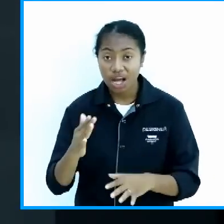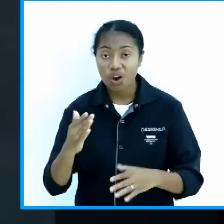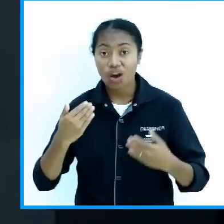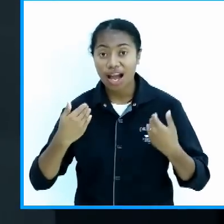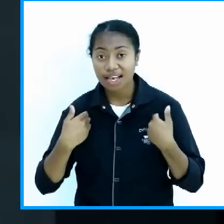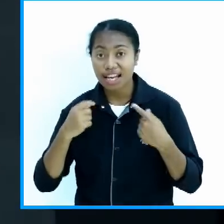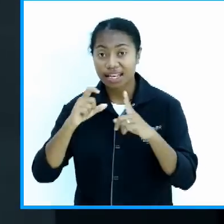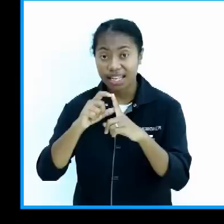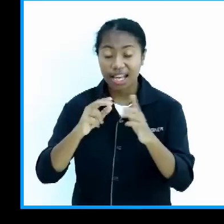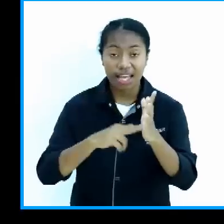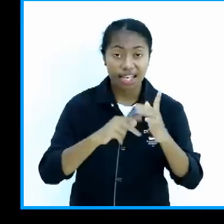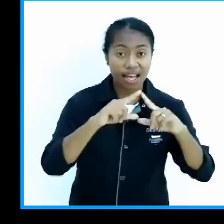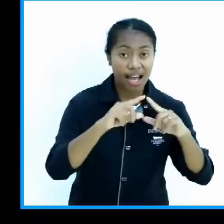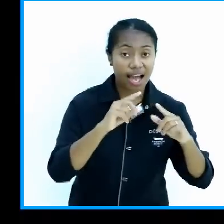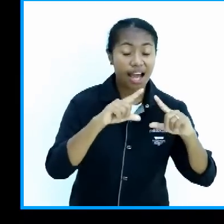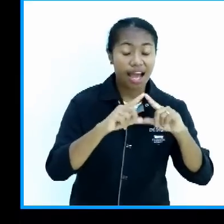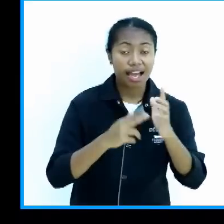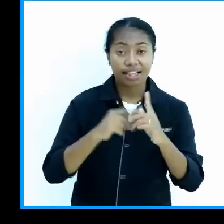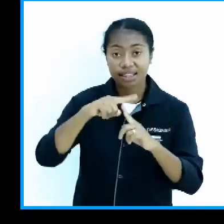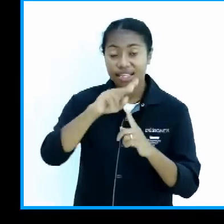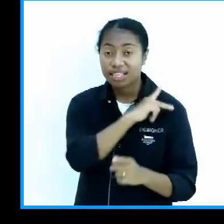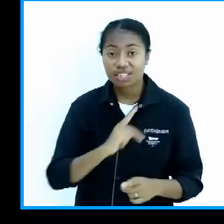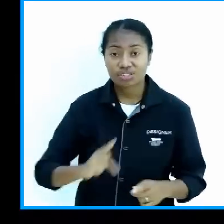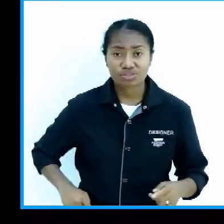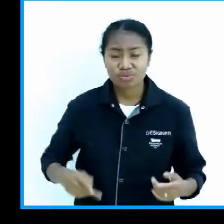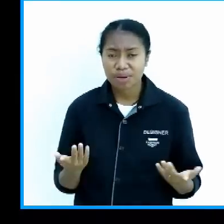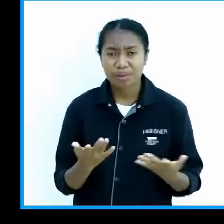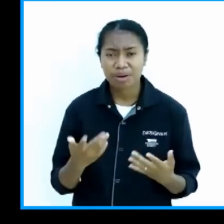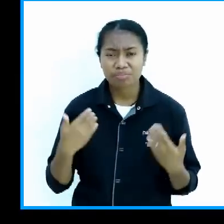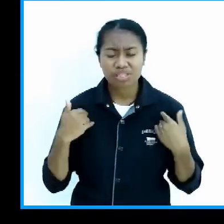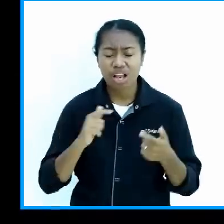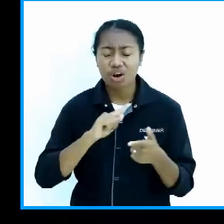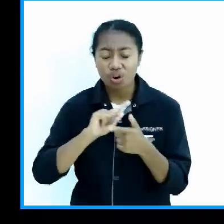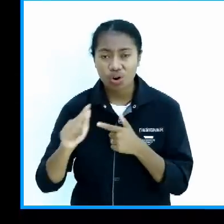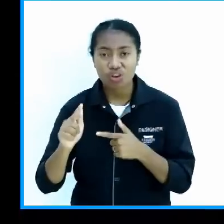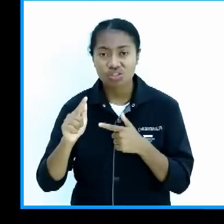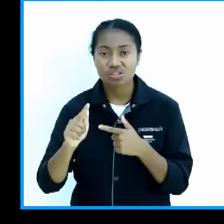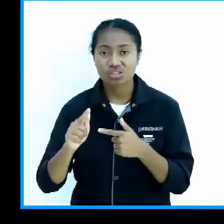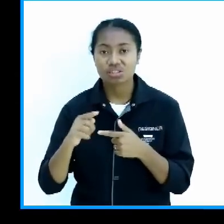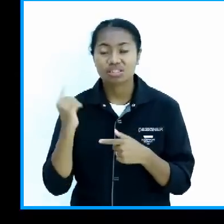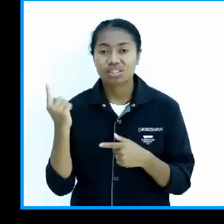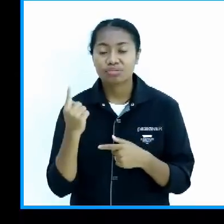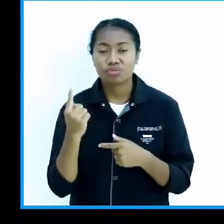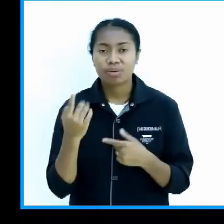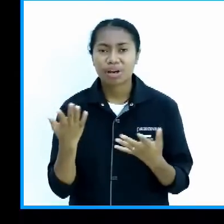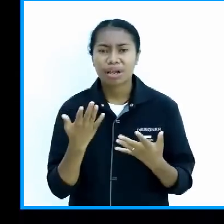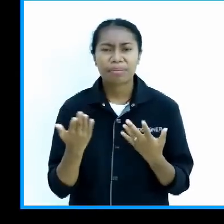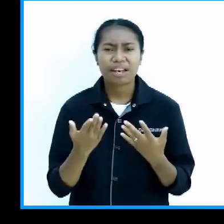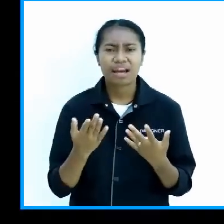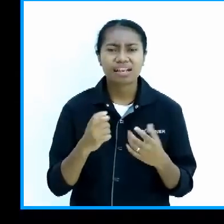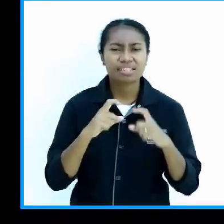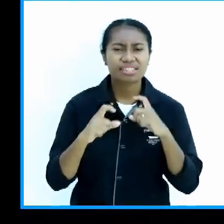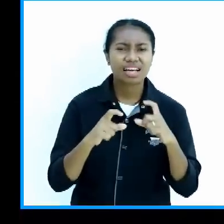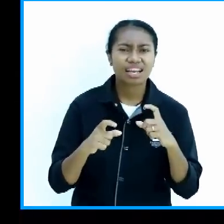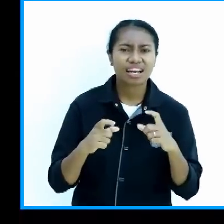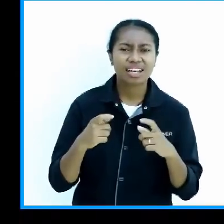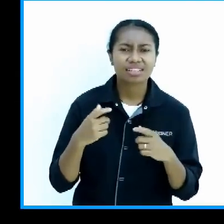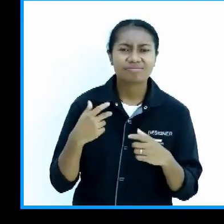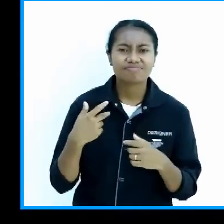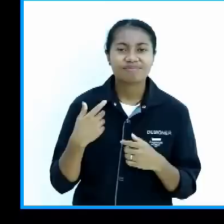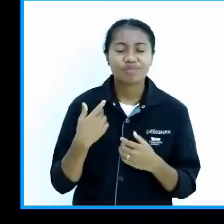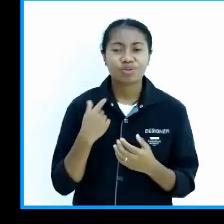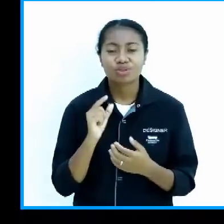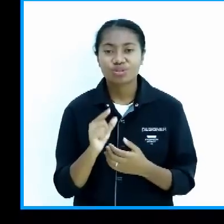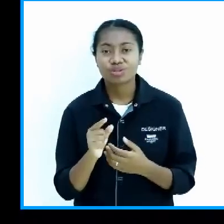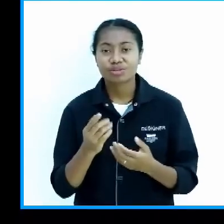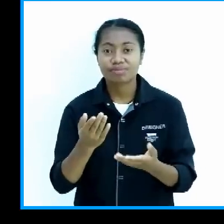DNA antikristus yang entah bagaimana caranya bisa lolos uji klinis, bagaimana caranya mereka bisa ketemu antikristus, bagaimana caranya mereka bisa rayu antikristus untuk mau kasih